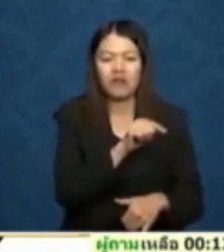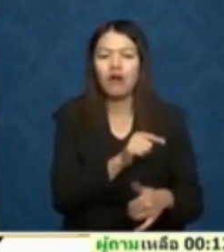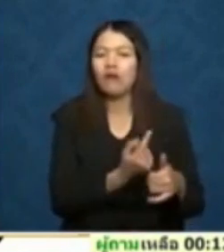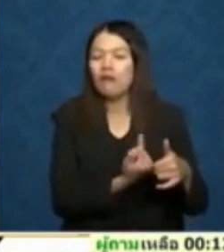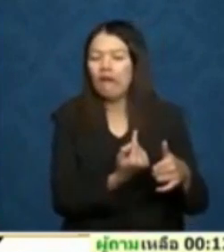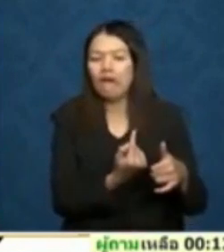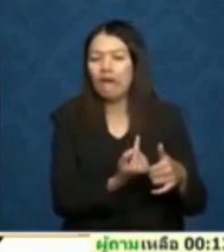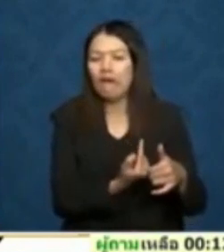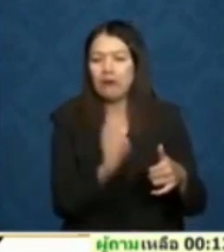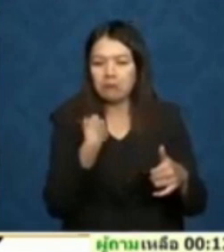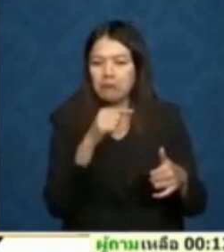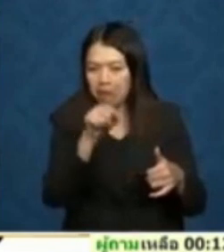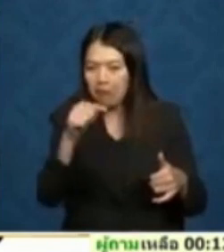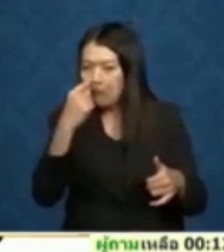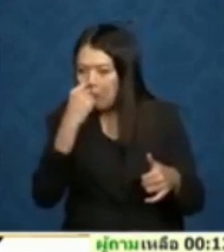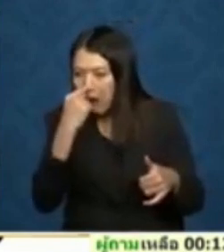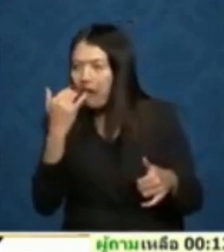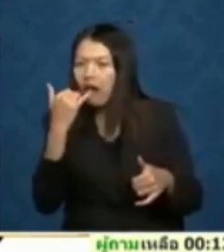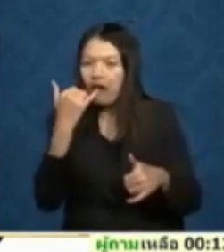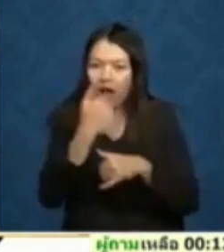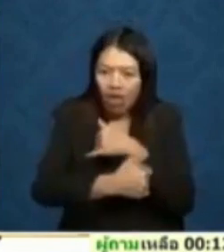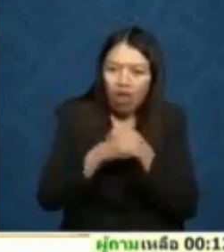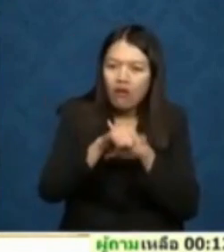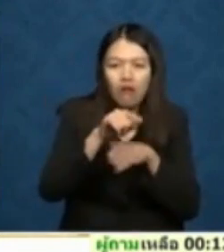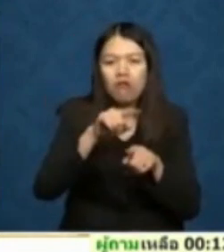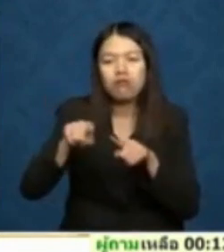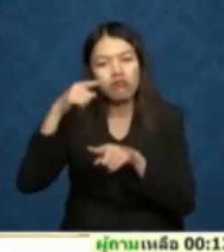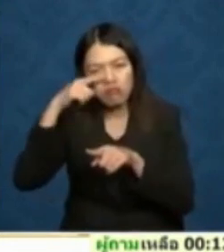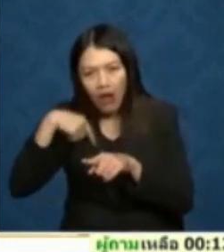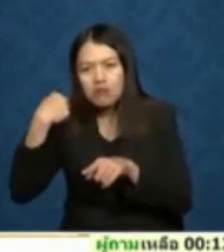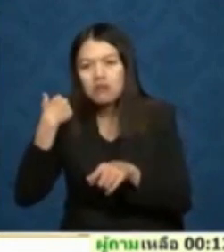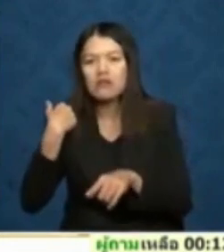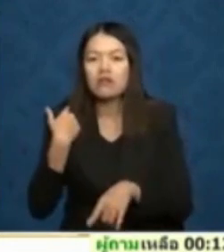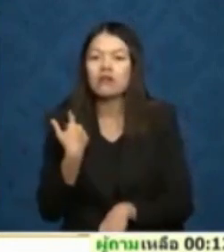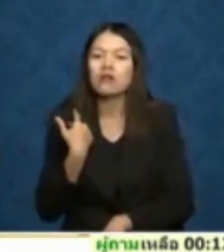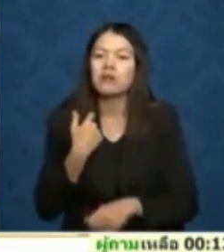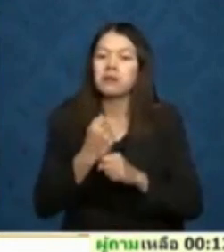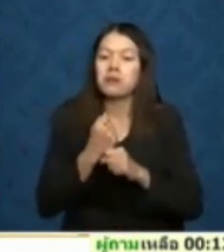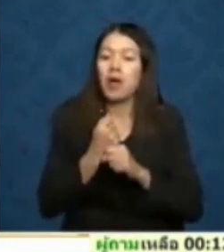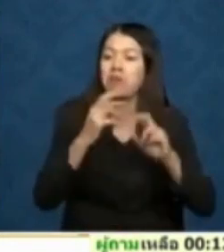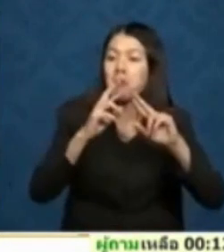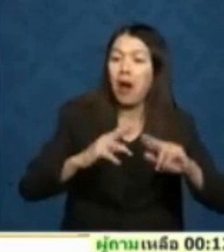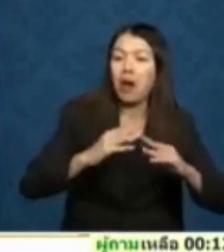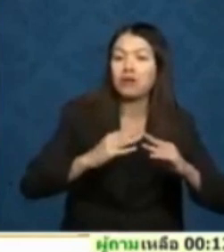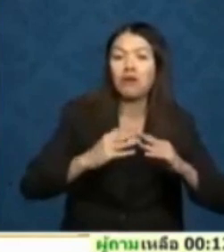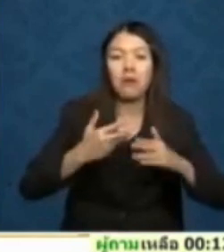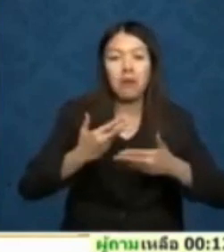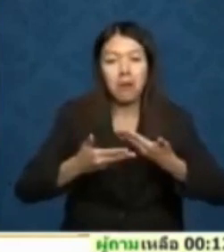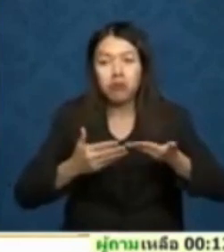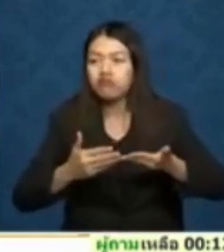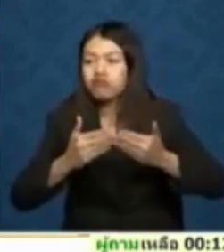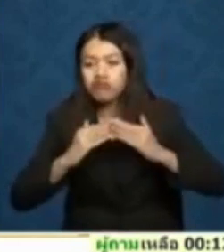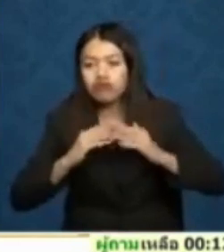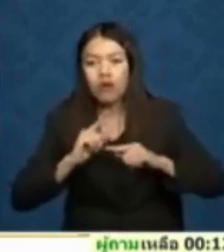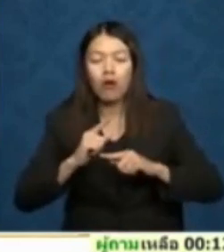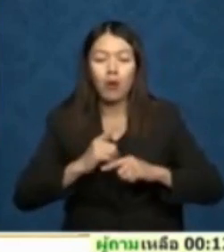ายๆรายไม่ว่าจะคนไทยหรือชาติไหนที่มีพฤติกรรมแบบนี้คือการมาดำเนินธุรกิจไม่ว่าจะถูกกฎหมายหรือผิดกฎหมายแล้วเลี้ยง